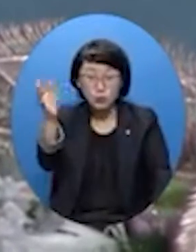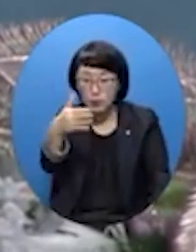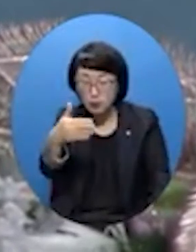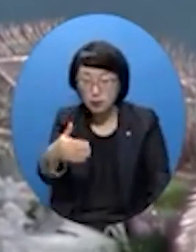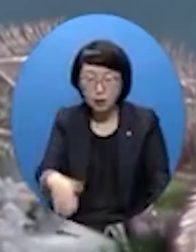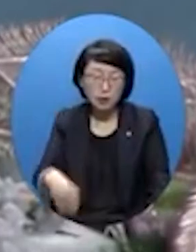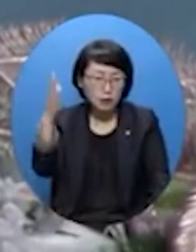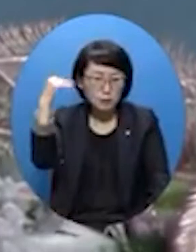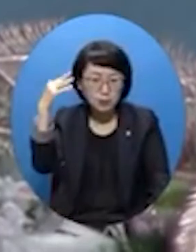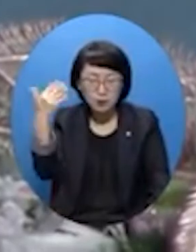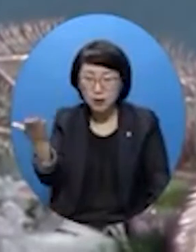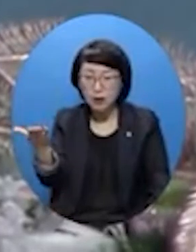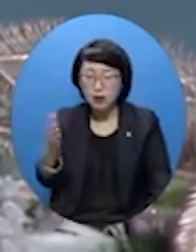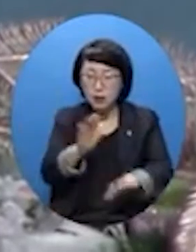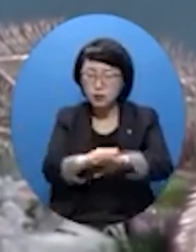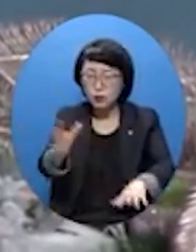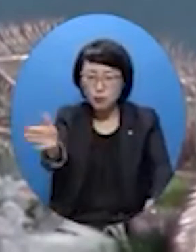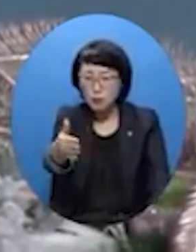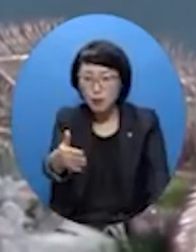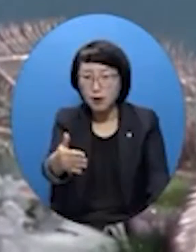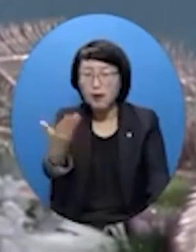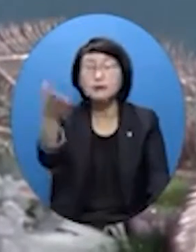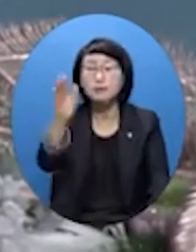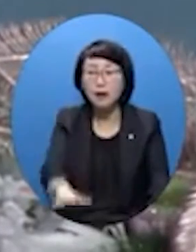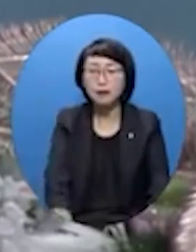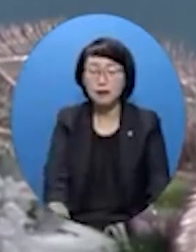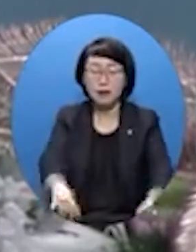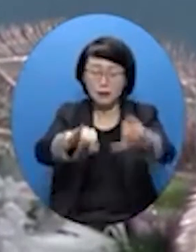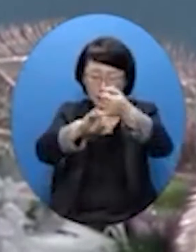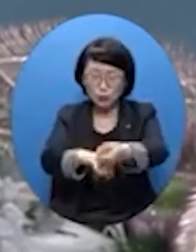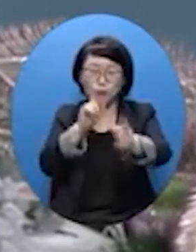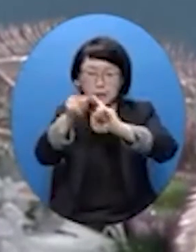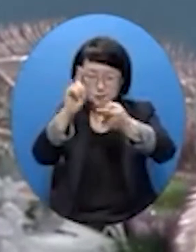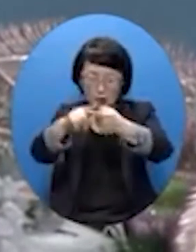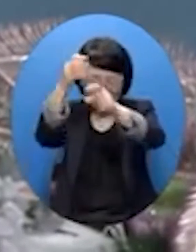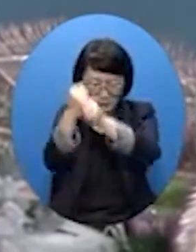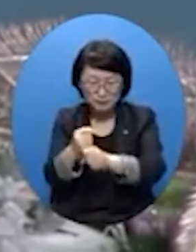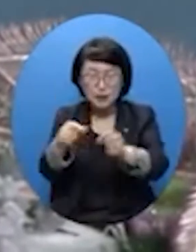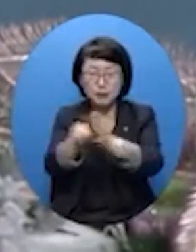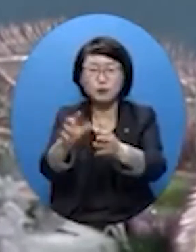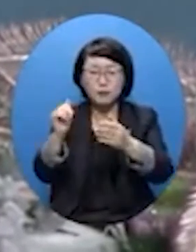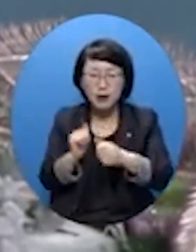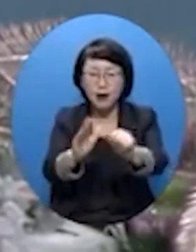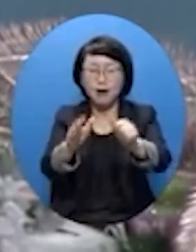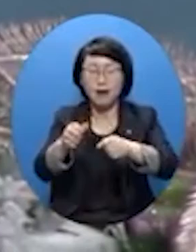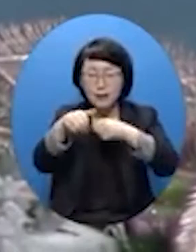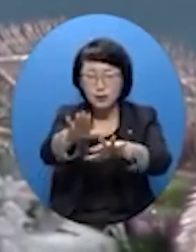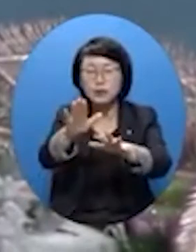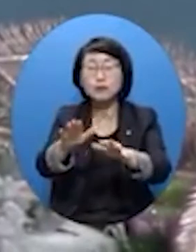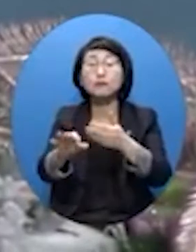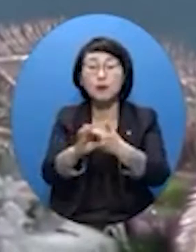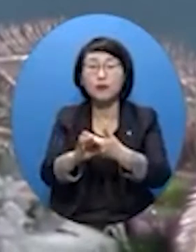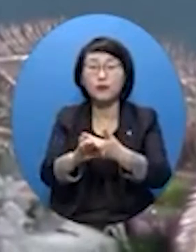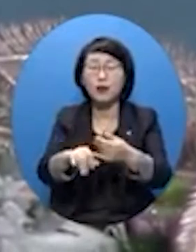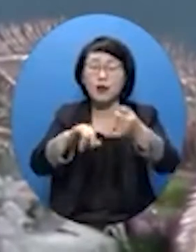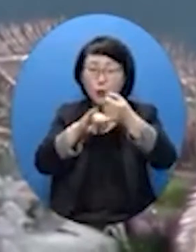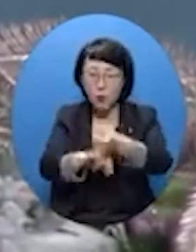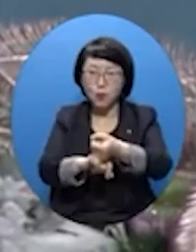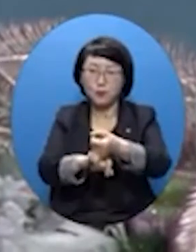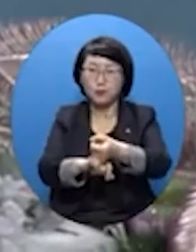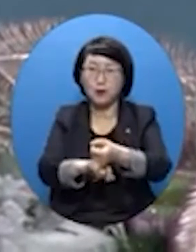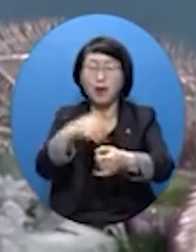없고 귀에는 들리는 것도 없고 손에는 잡히는 것도 없어도 약속의 말씀을 붙잡고 믿음으로 나아가고 전진하기만 하면